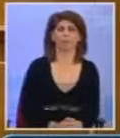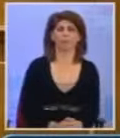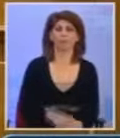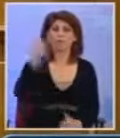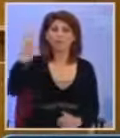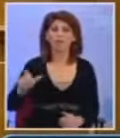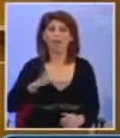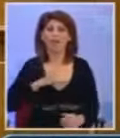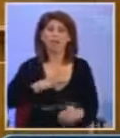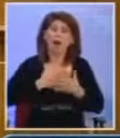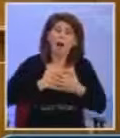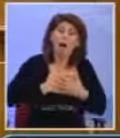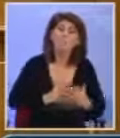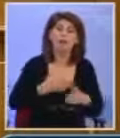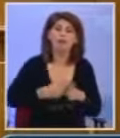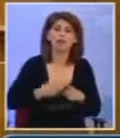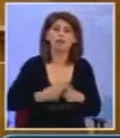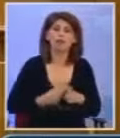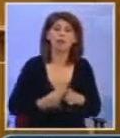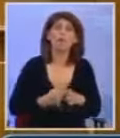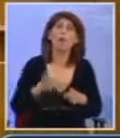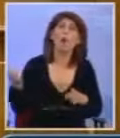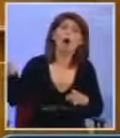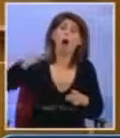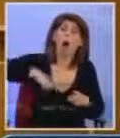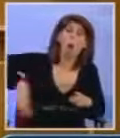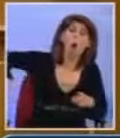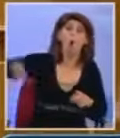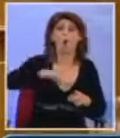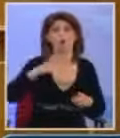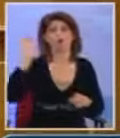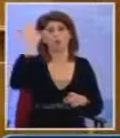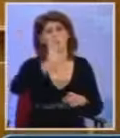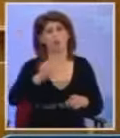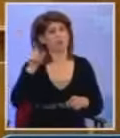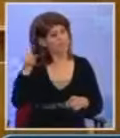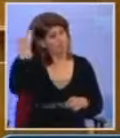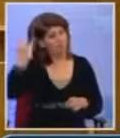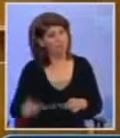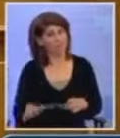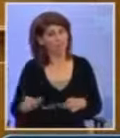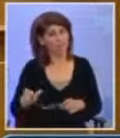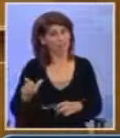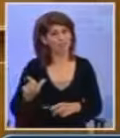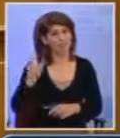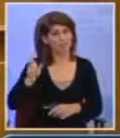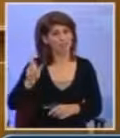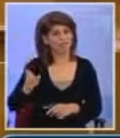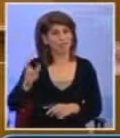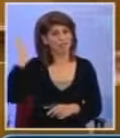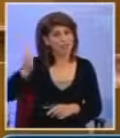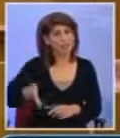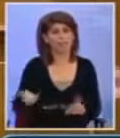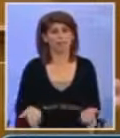Είναι ο άνθρωπος ο οποίος αγαπάει την Ελλάδα περισσότερο από οποιοδήποτε άλλον στην Ευρώπη. Εκεί είχατε να βρείτε, να χτυπήσετε. Και